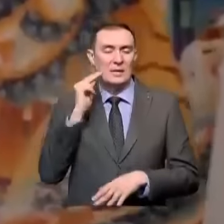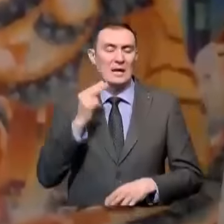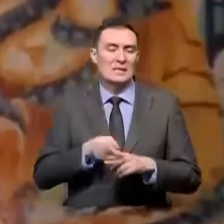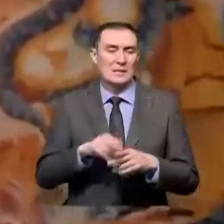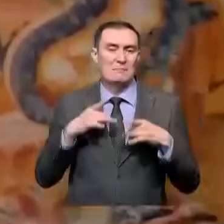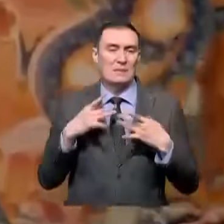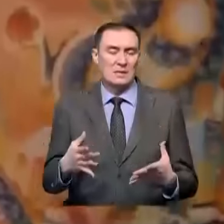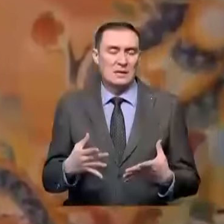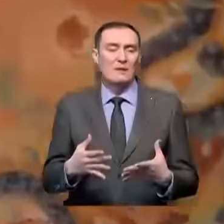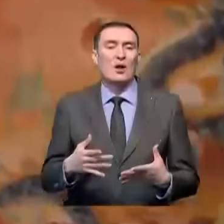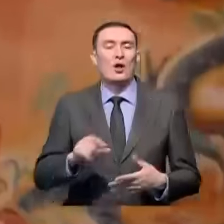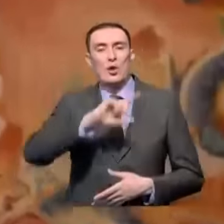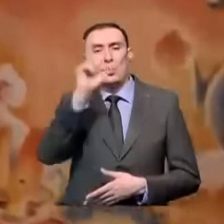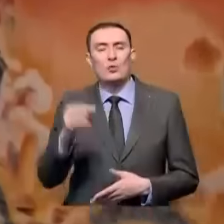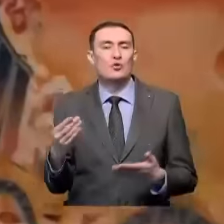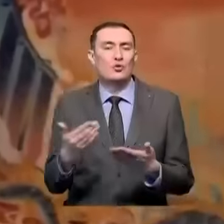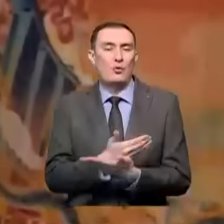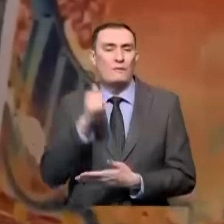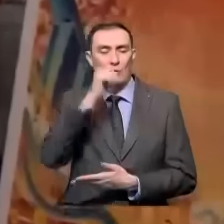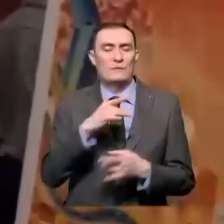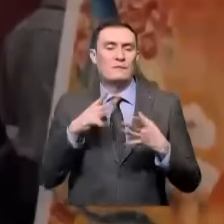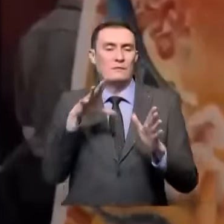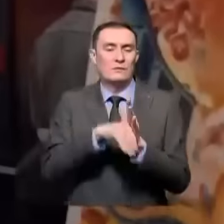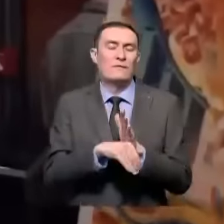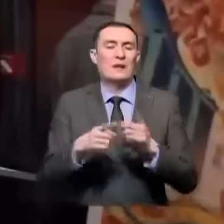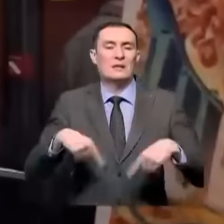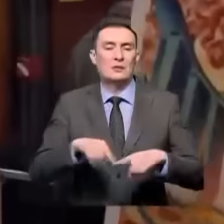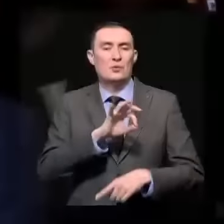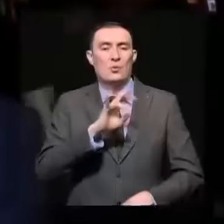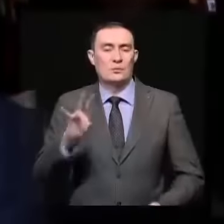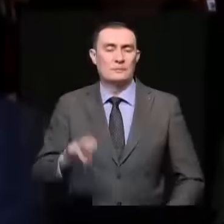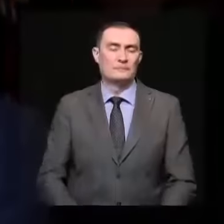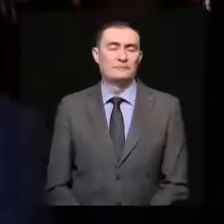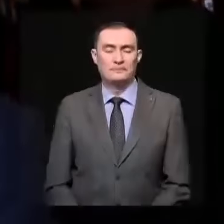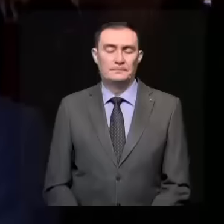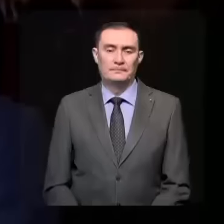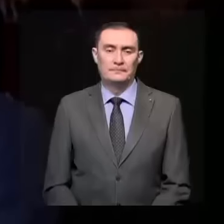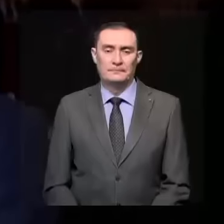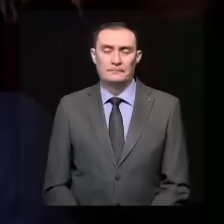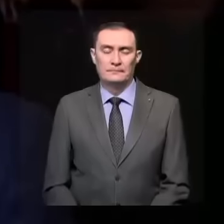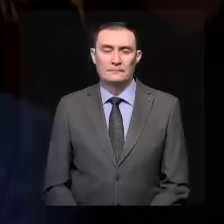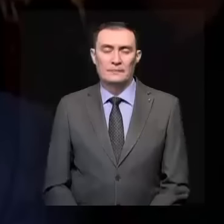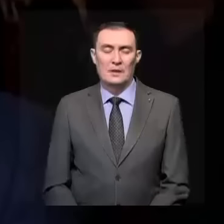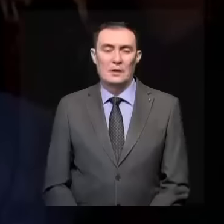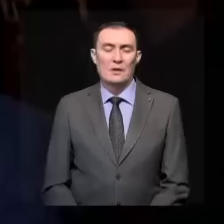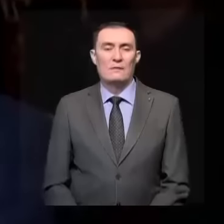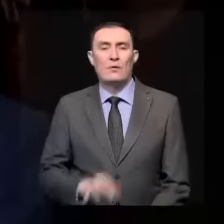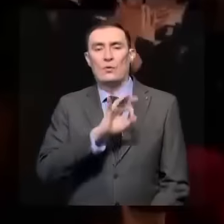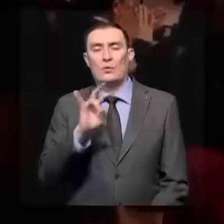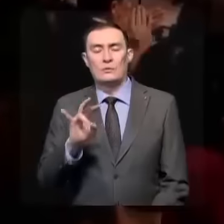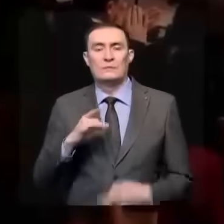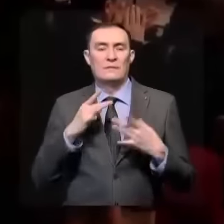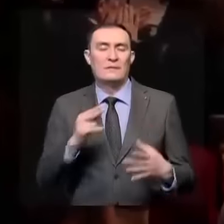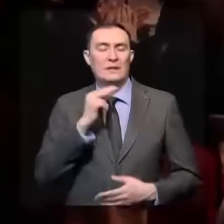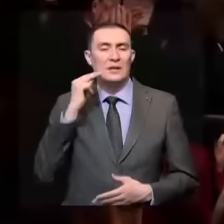событием. Отмечу, лунный Новый год внесен в список праздников Организации Объединенных Наций. В ООН китайский Новый год